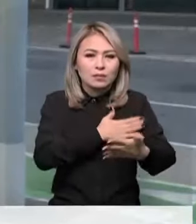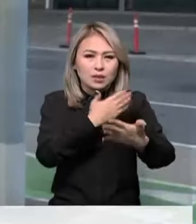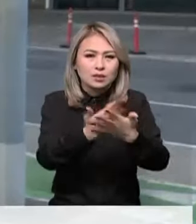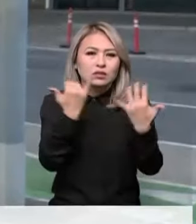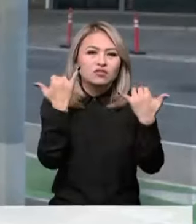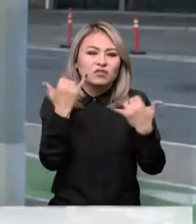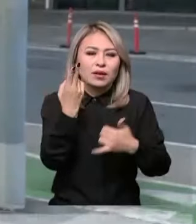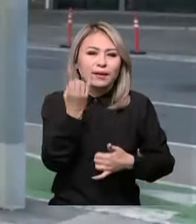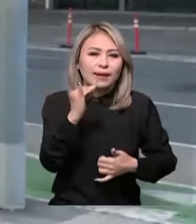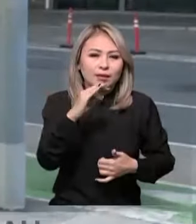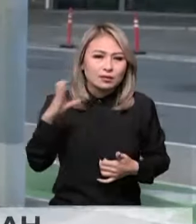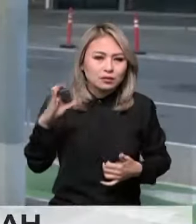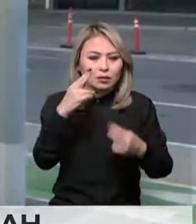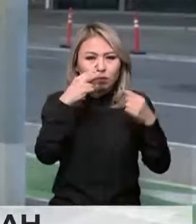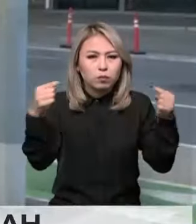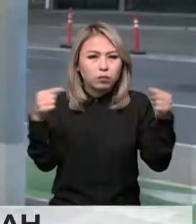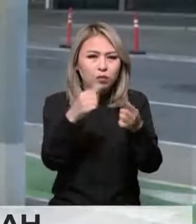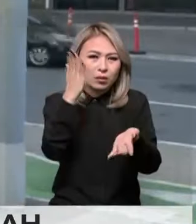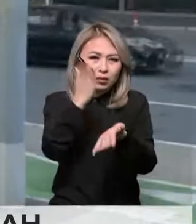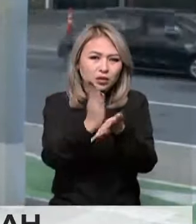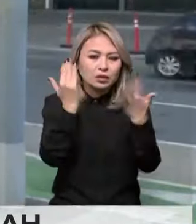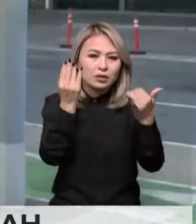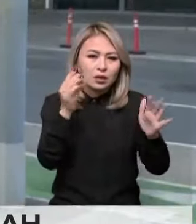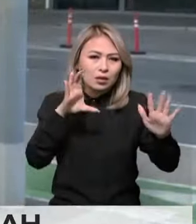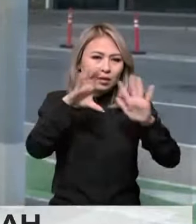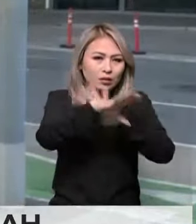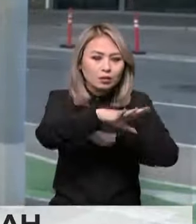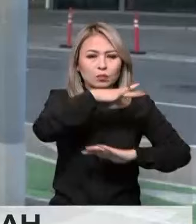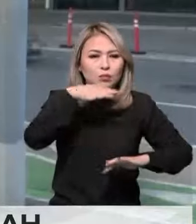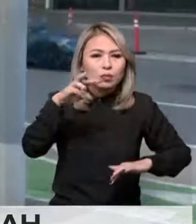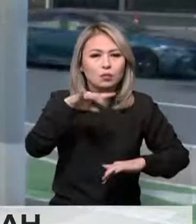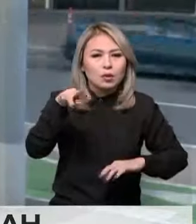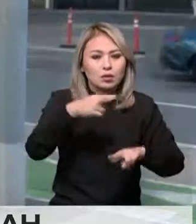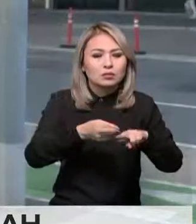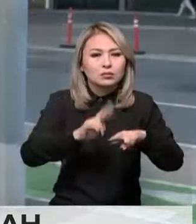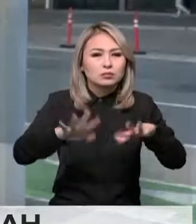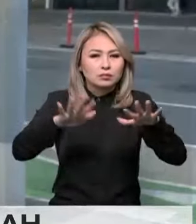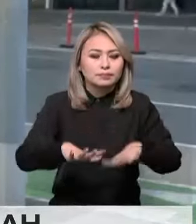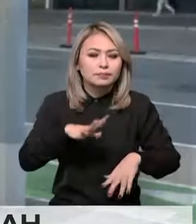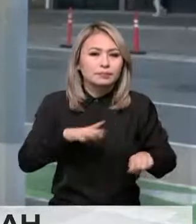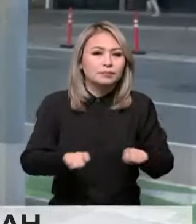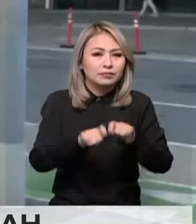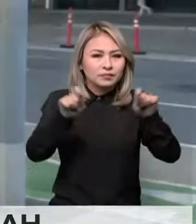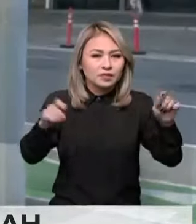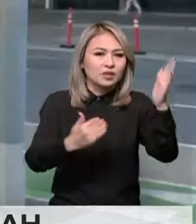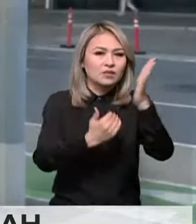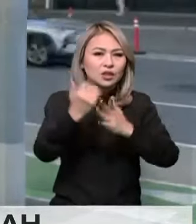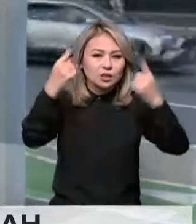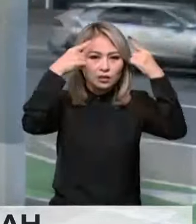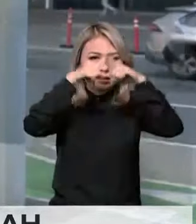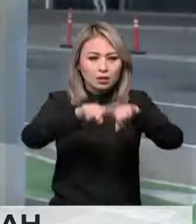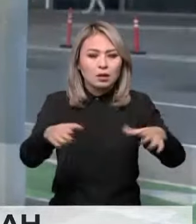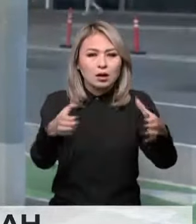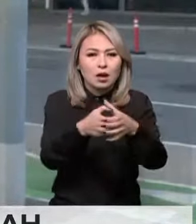мен кейстер бәріне анық көрініп тұр. Қаржы құйылып, мультимиллиардты компаниялар пайда болуда. Барлық жоғары технологиялы